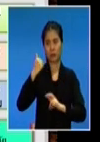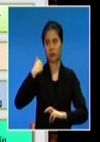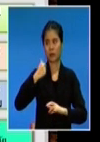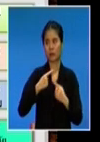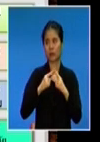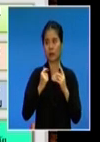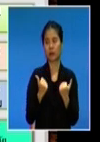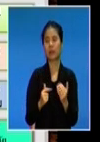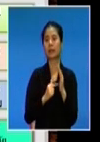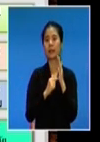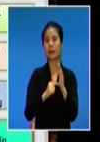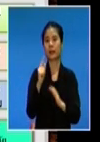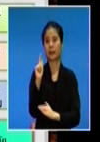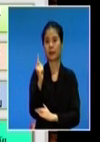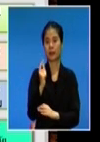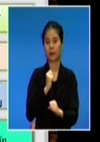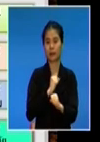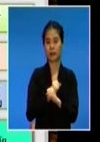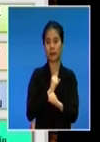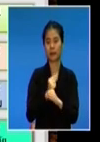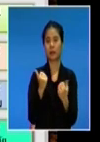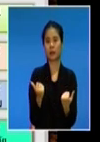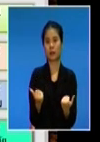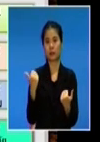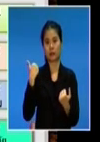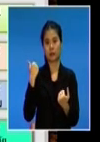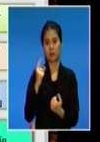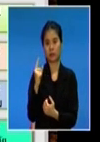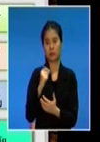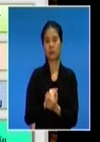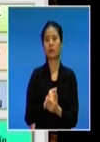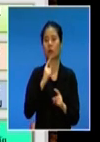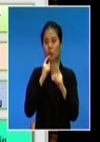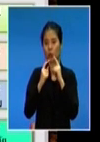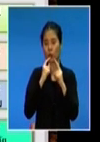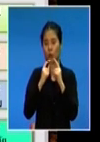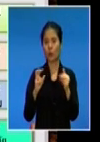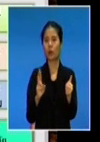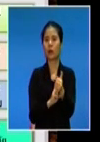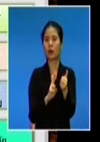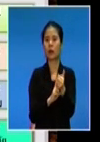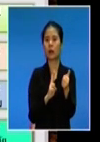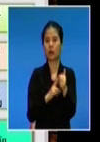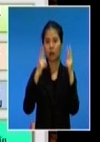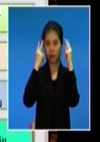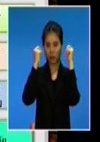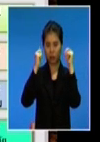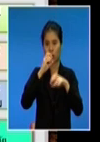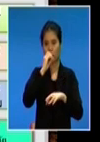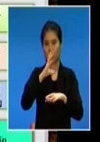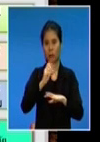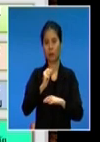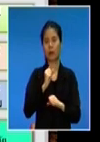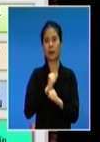ม่แล้วท่านต้องดูตรงกรอบนั้นนะขณะนี้เนี่ยผมเนี่ยคุยกับท่านอาจารย์ท่านรองวิชนุว่าจริงๆผมเสนอ